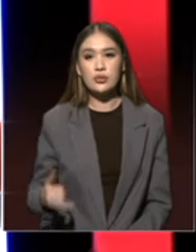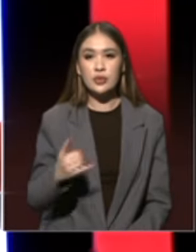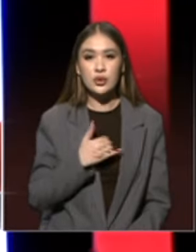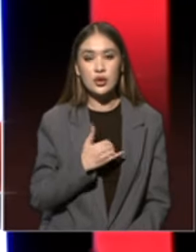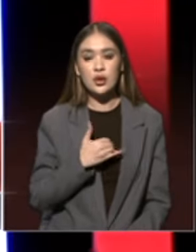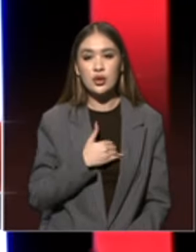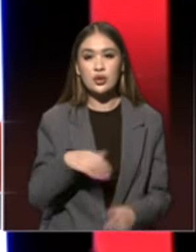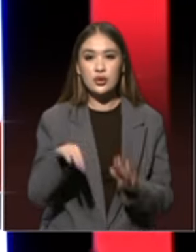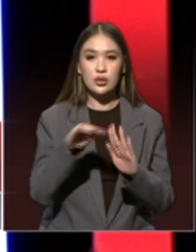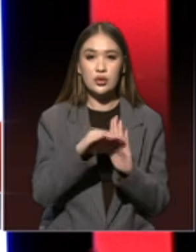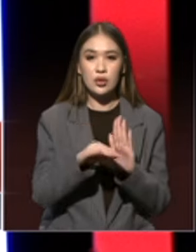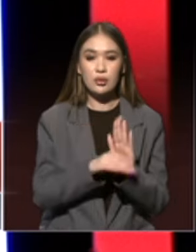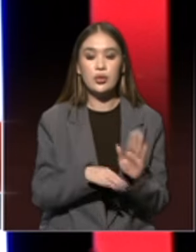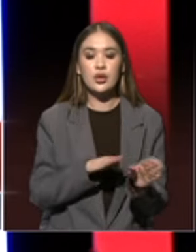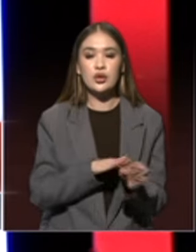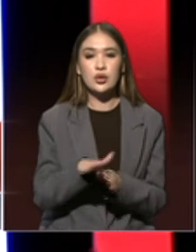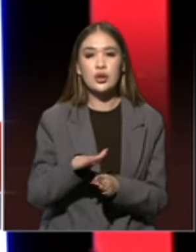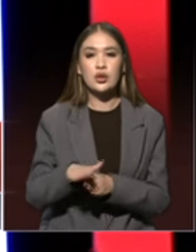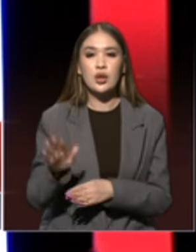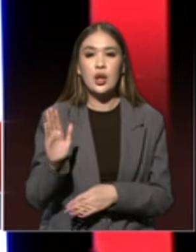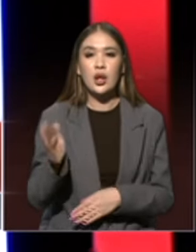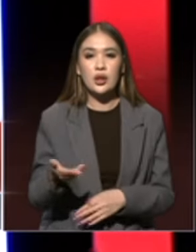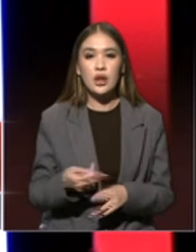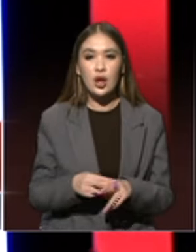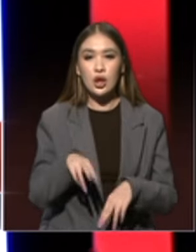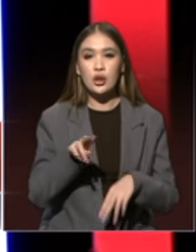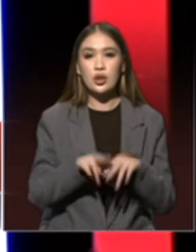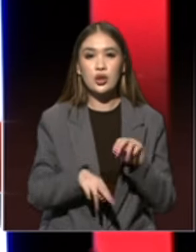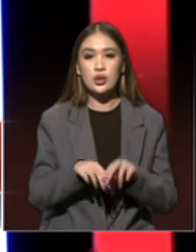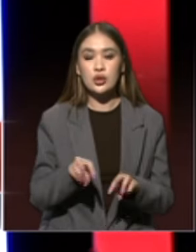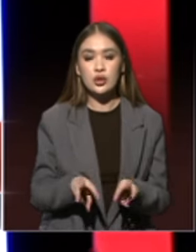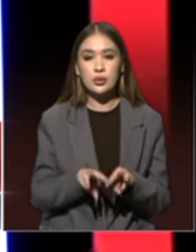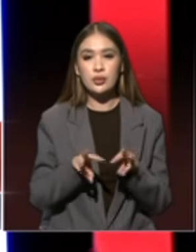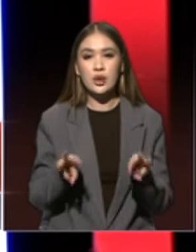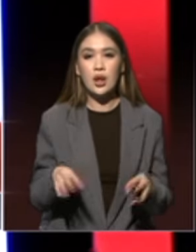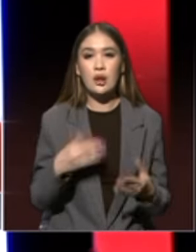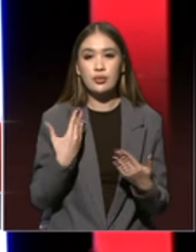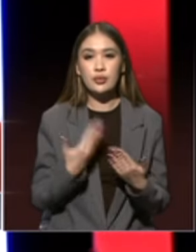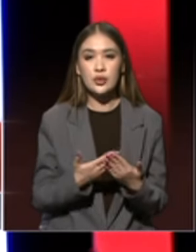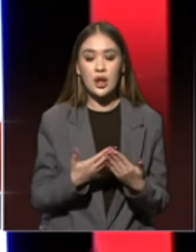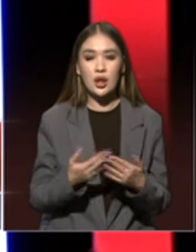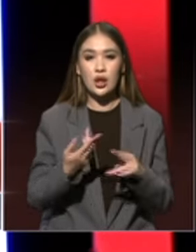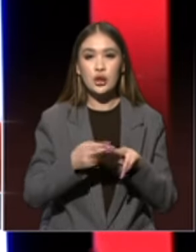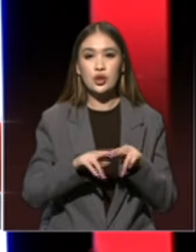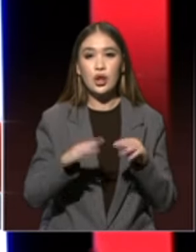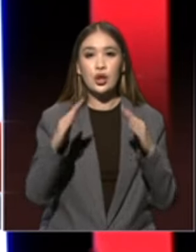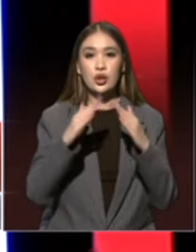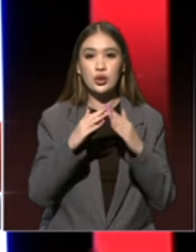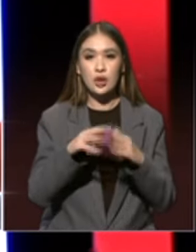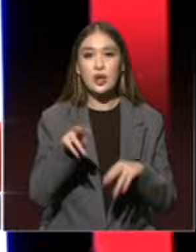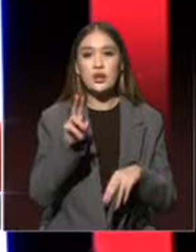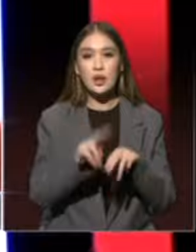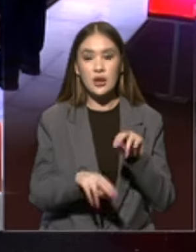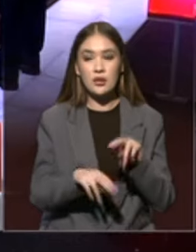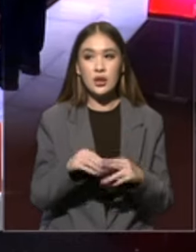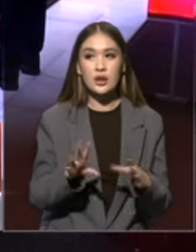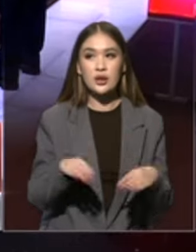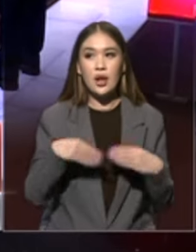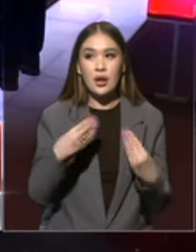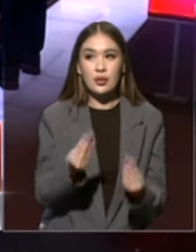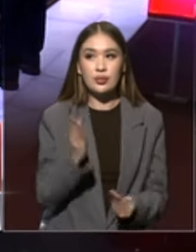аясында жүргізіледі ол. Мысалы құрылыс министрлігі кім, бауырым? Мысалы мына үйді салып жатыр, осы үй мысалы саған